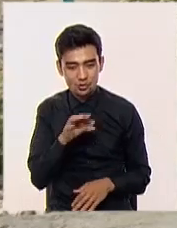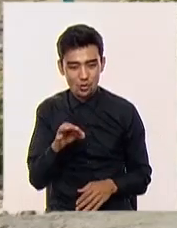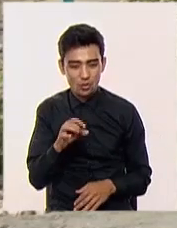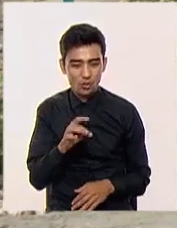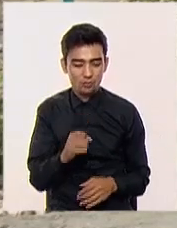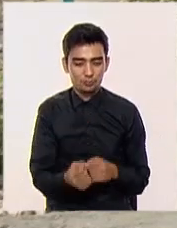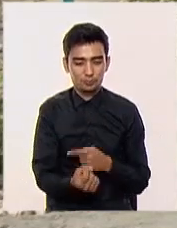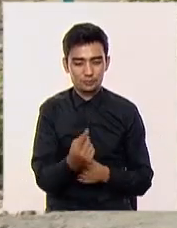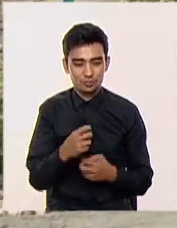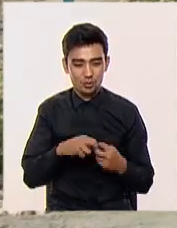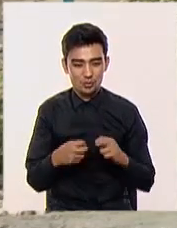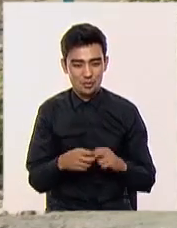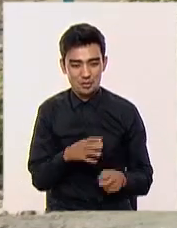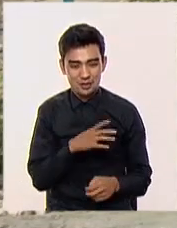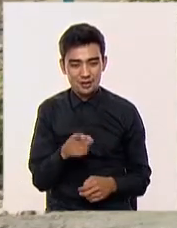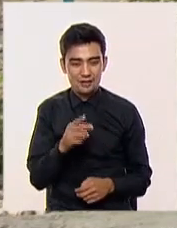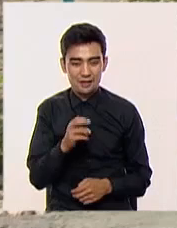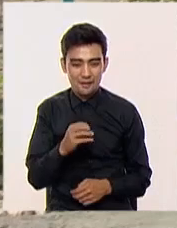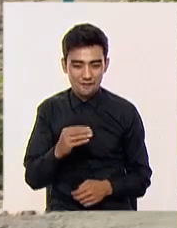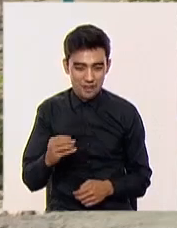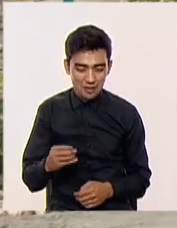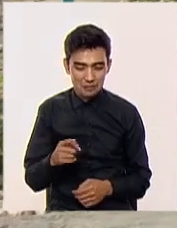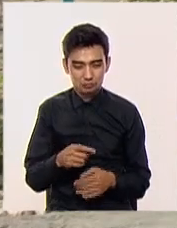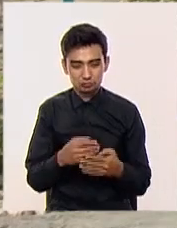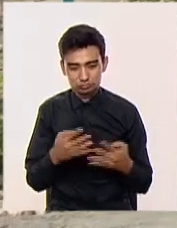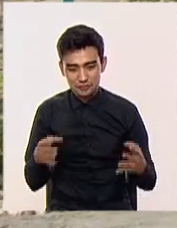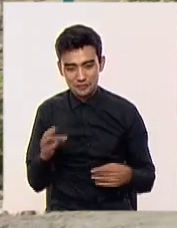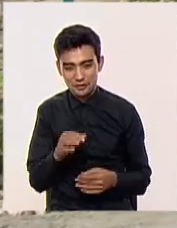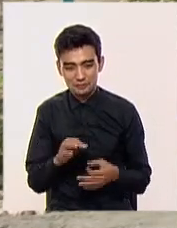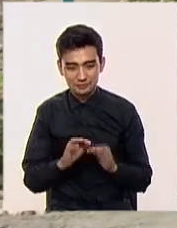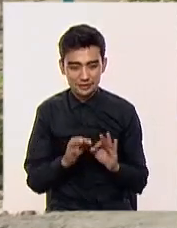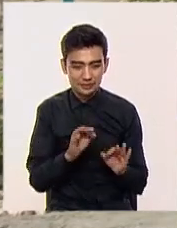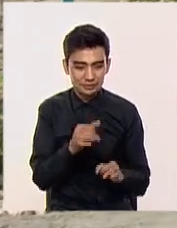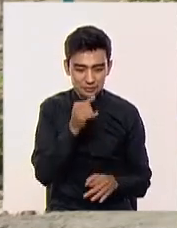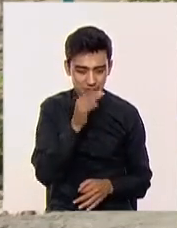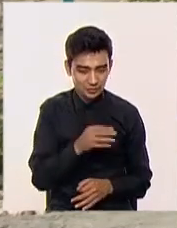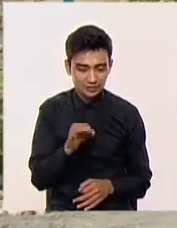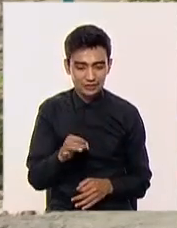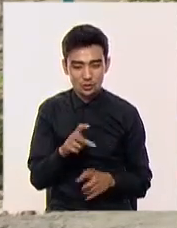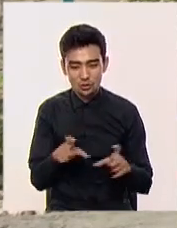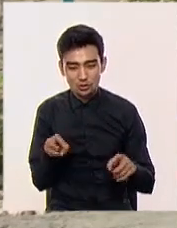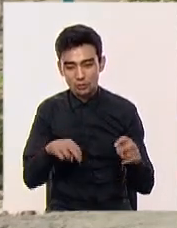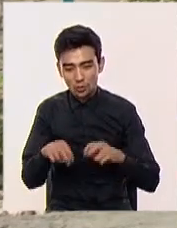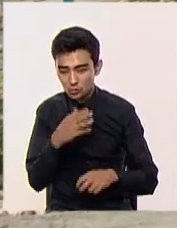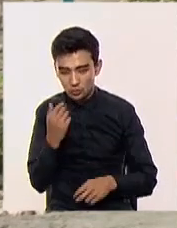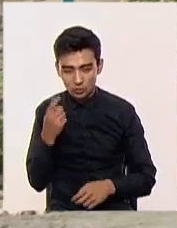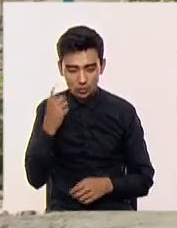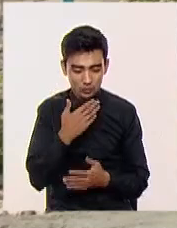резонанс, скажем так, что здание кафе, всех это не всем же объяснишь, что там не ходят люди, что